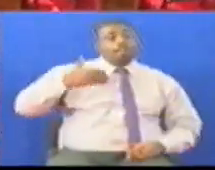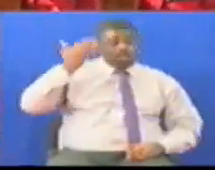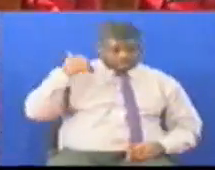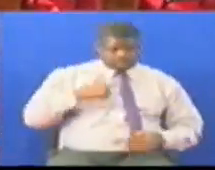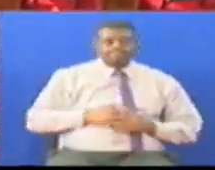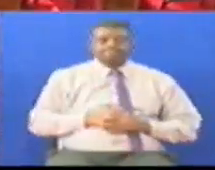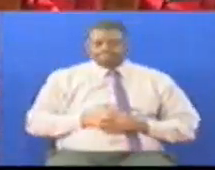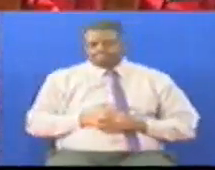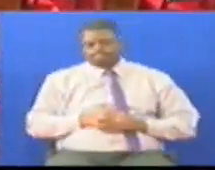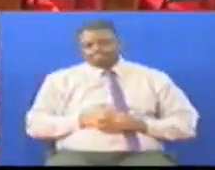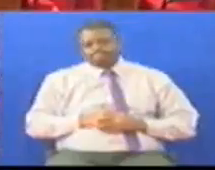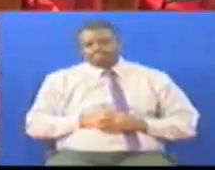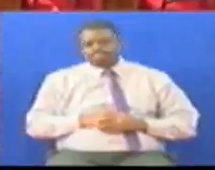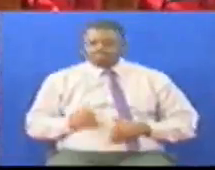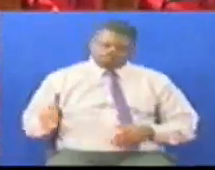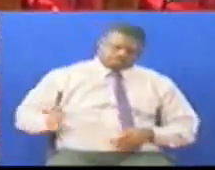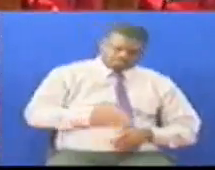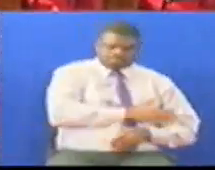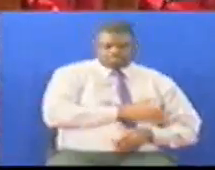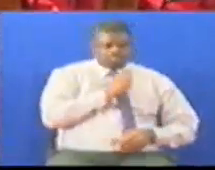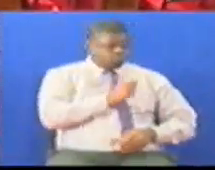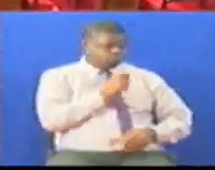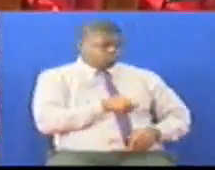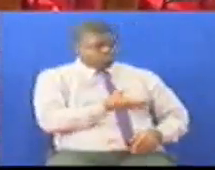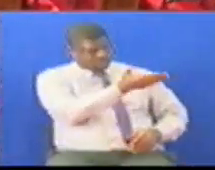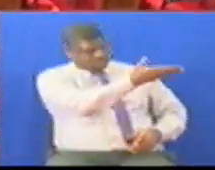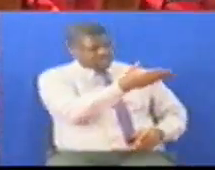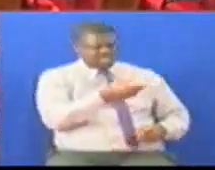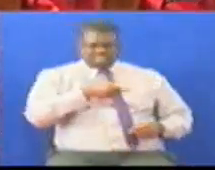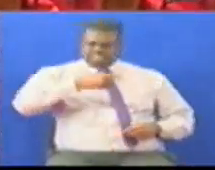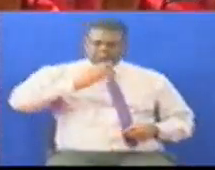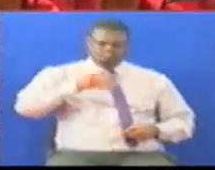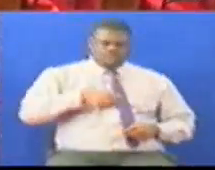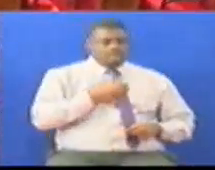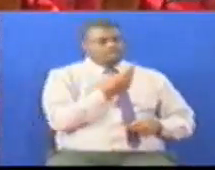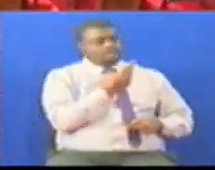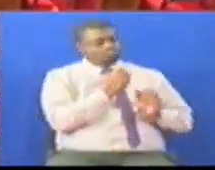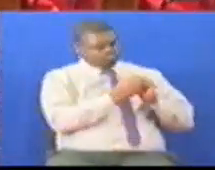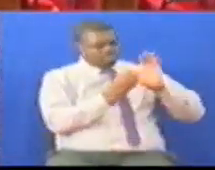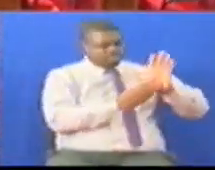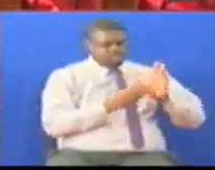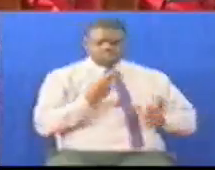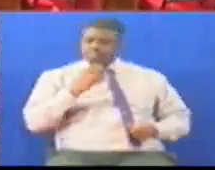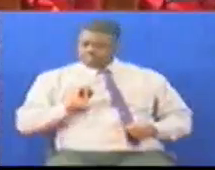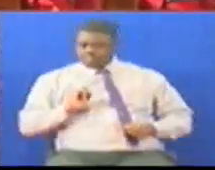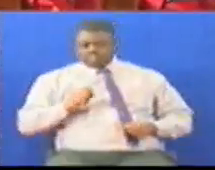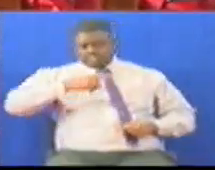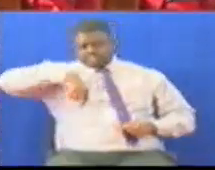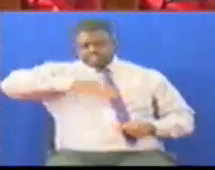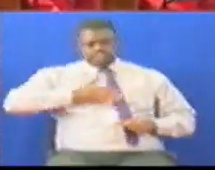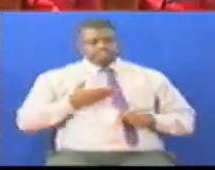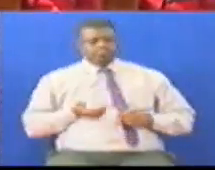19-20 tuliwasilisha mbele ya bunge lako tukufu maombi ya fedha kwa ajili ya kutekeleza mipango